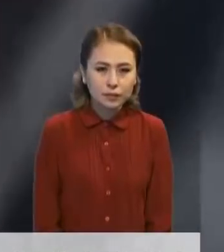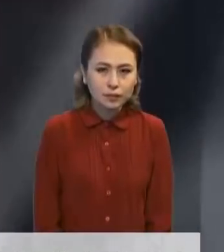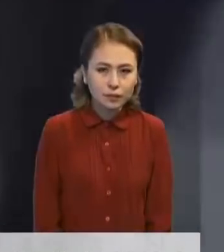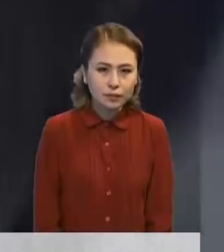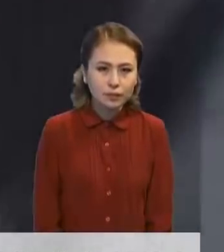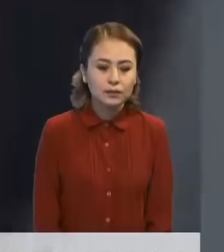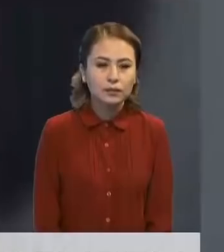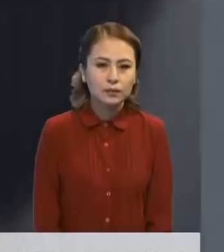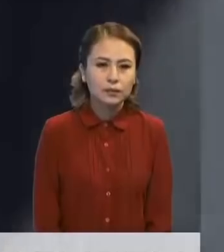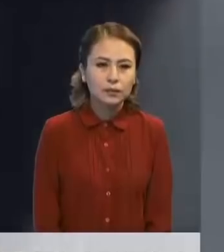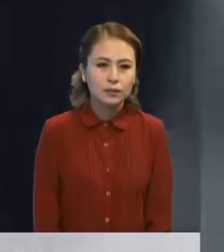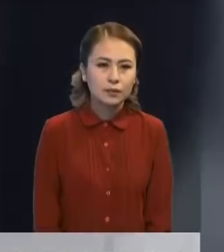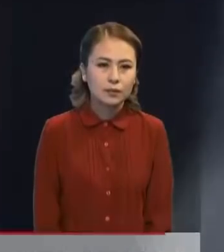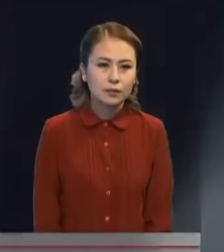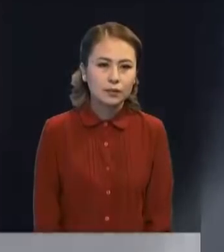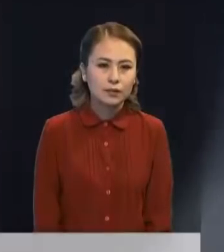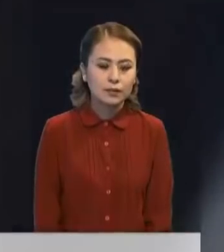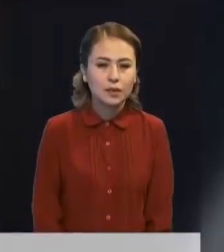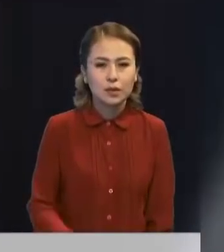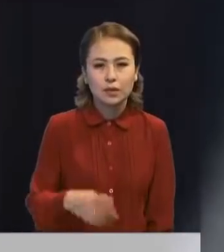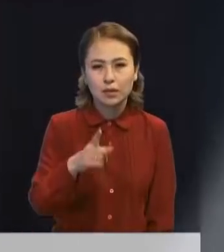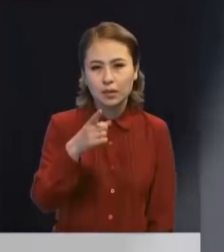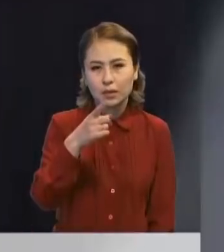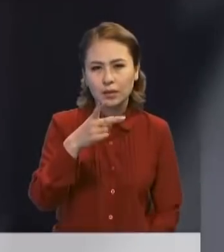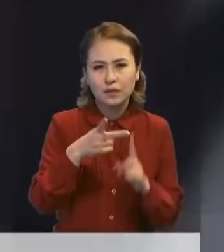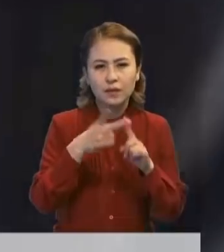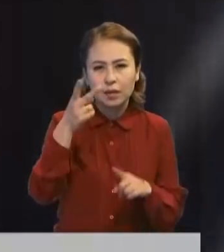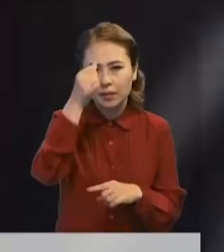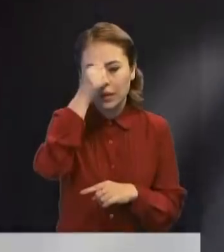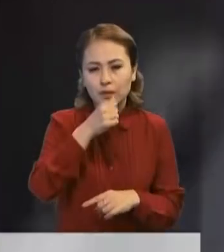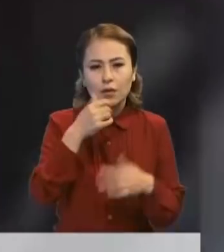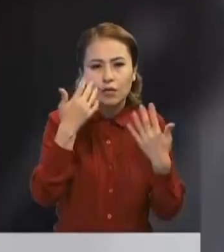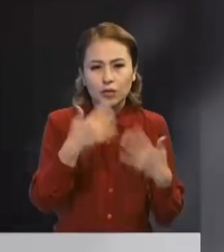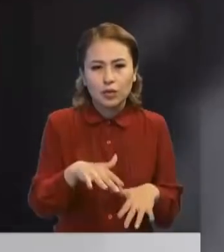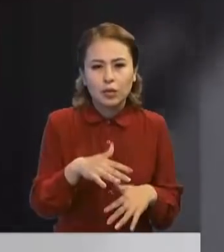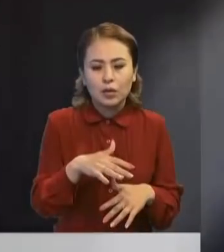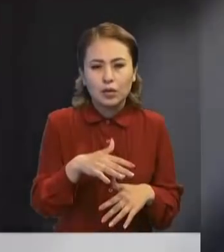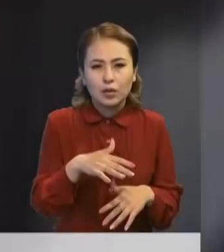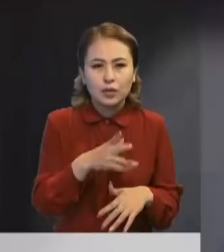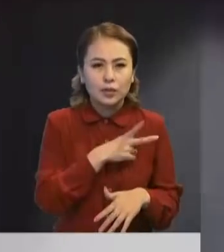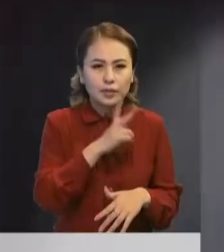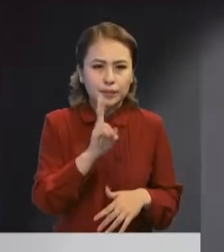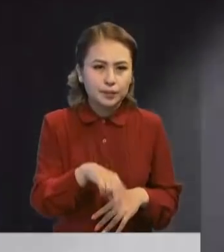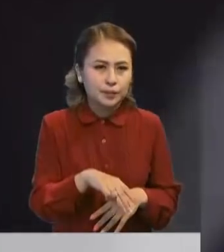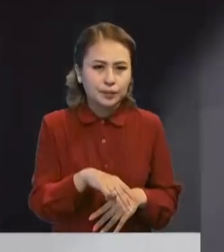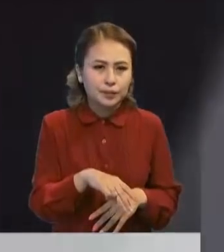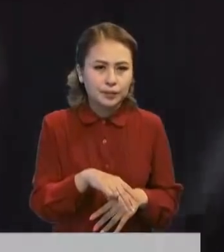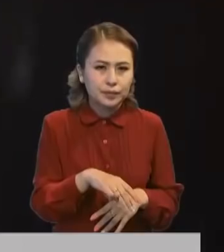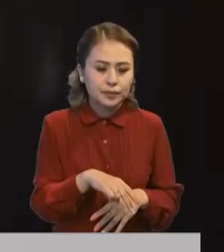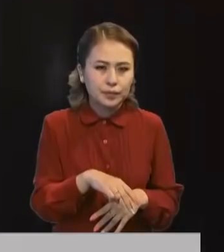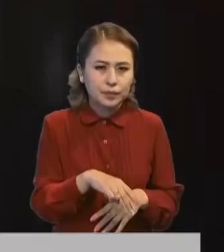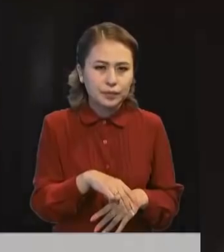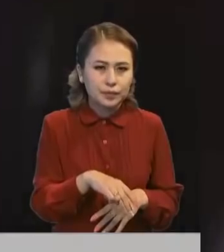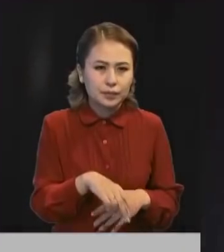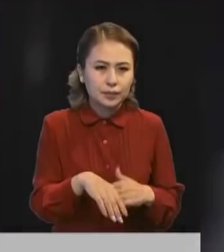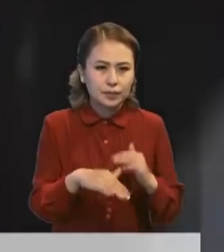бұнын өлгенде, әркеткенде айжарым екайдай уақыт қылған. Тағына түгілдер өткен,